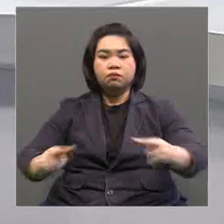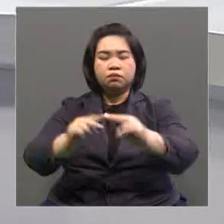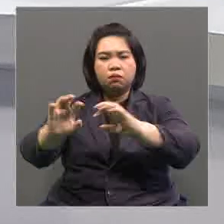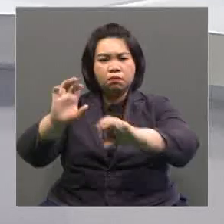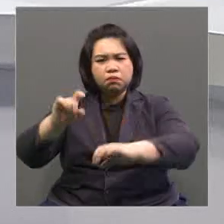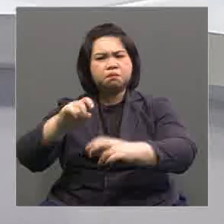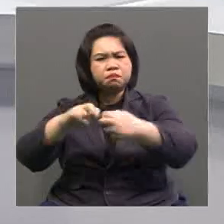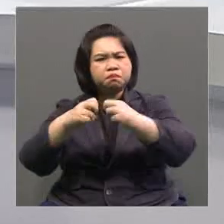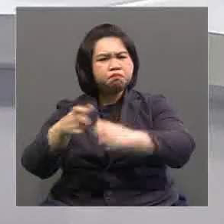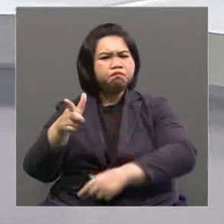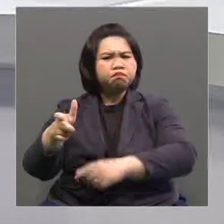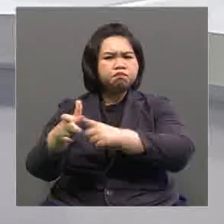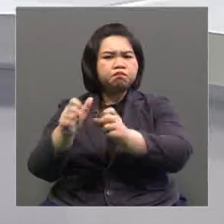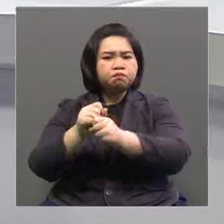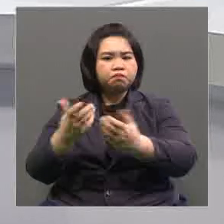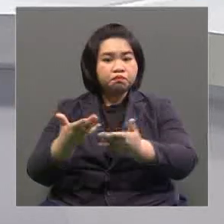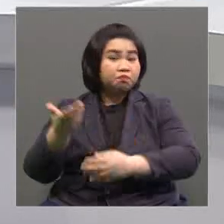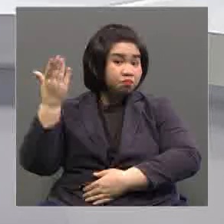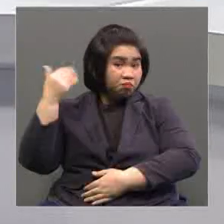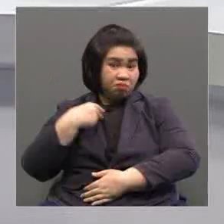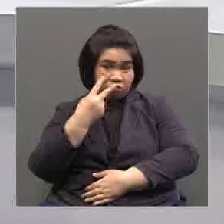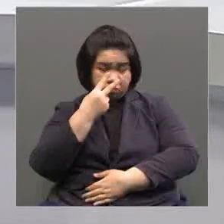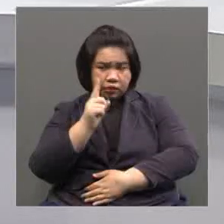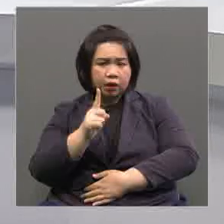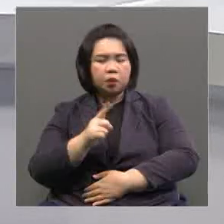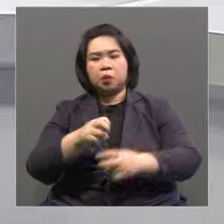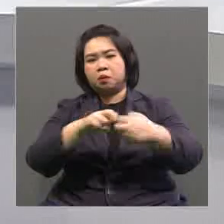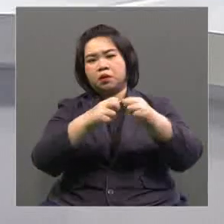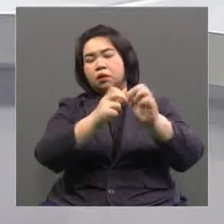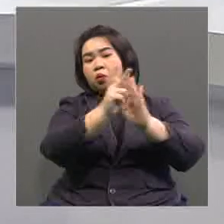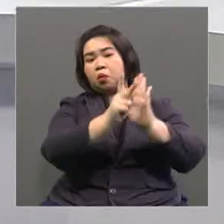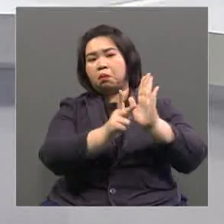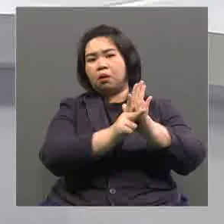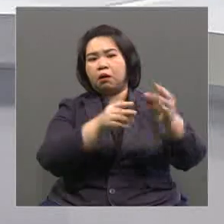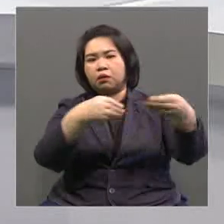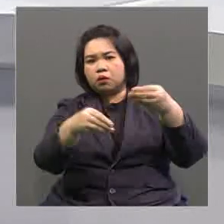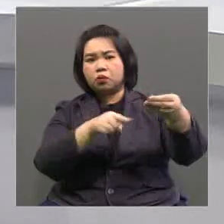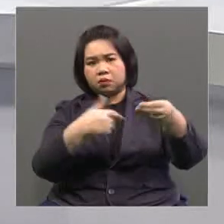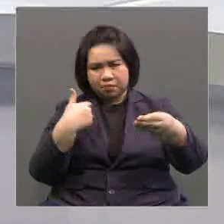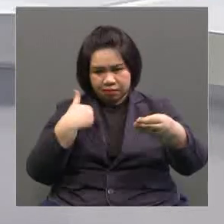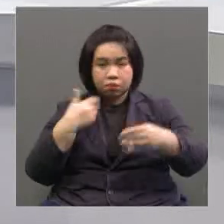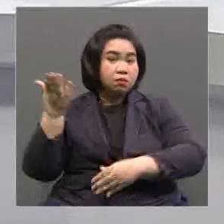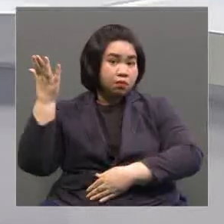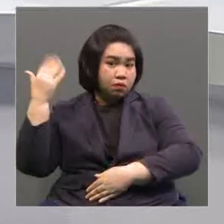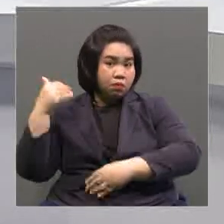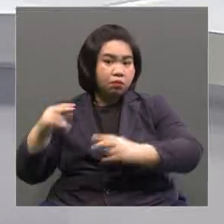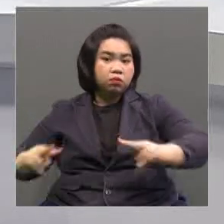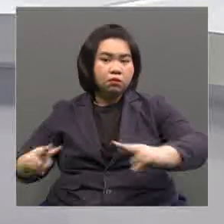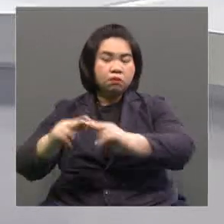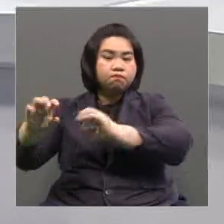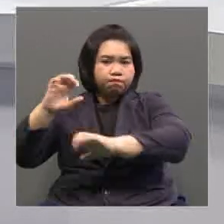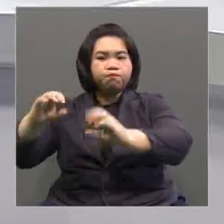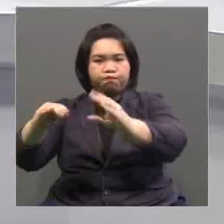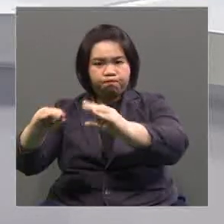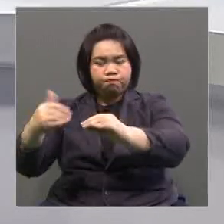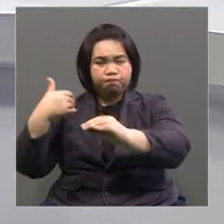เรื่องของอาวุธปืนซึ่งก่อนหน้านี้เราจะเห็นว่ามันมีเรื่องของช่องโหวตทางกฎหมายอย่างล่าสุดเนี่ยทางมหาดไทยเมื่อวานประชุมกันเสร็จเรียบร้อยแล้วก็